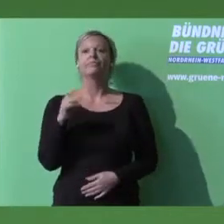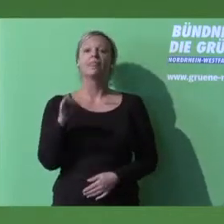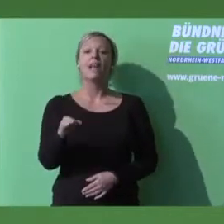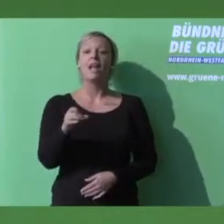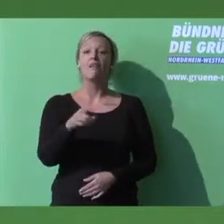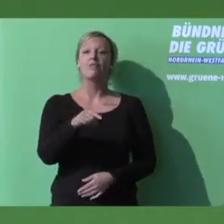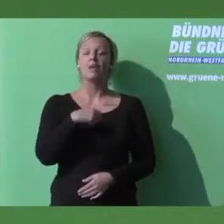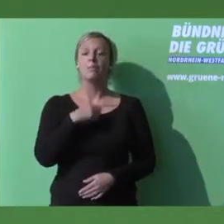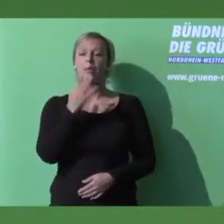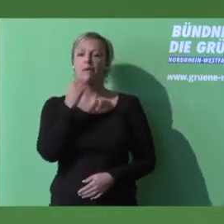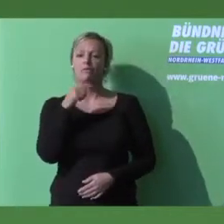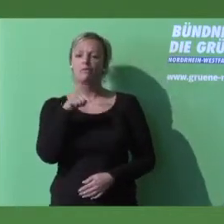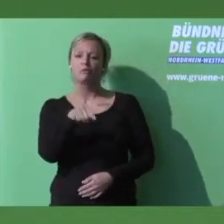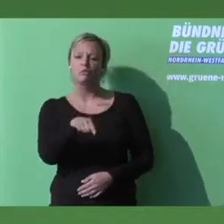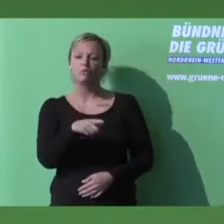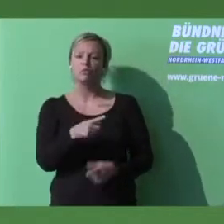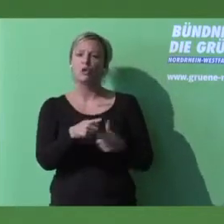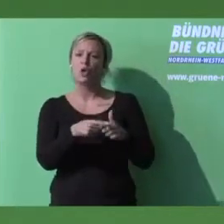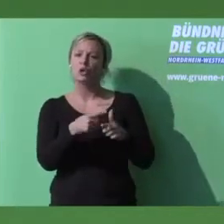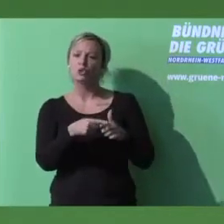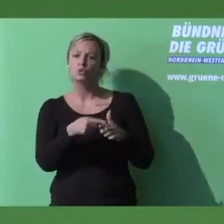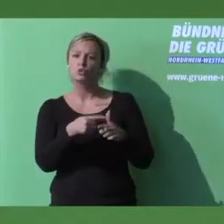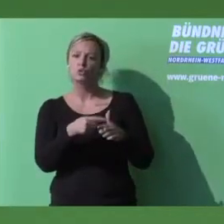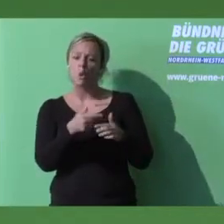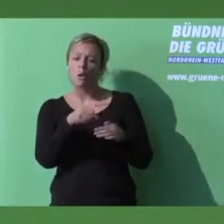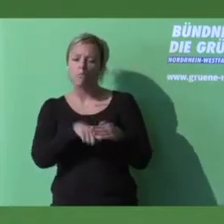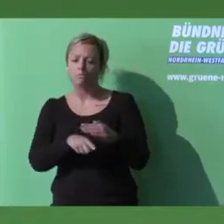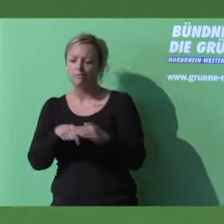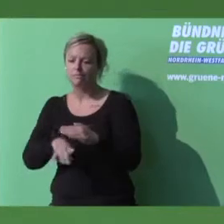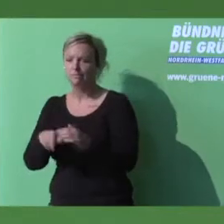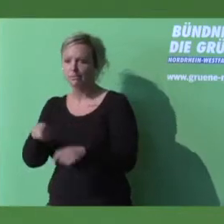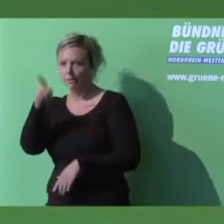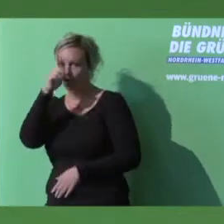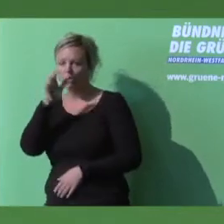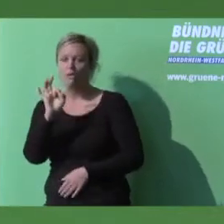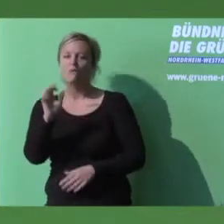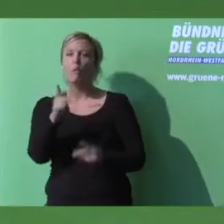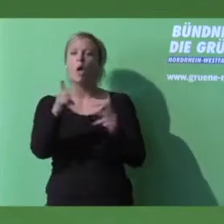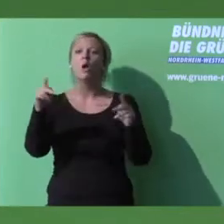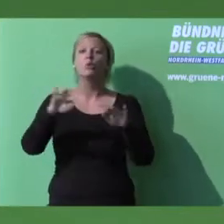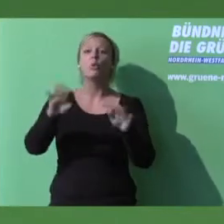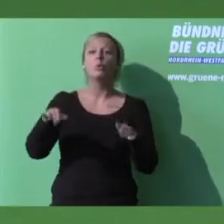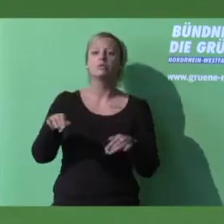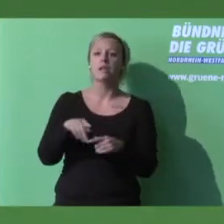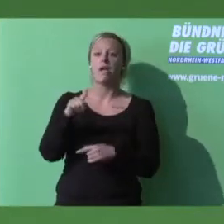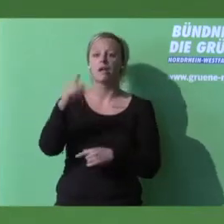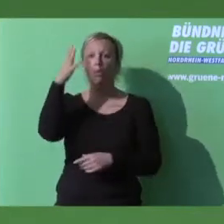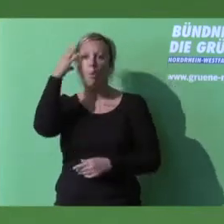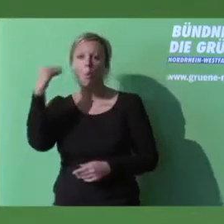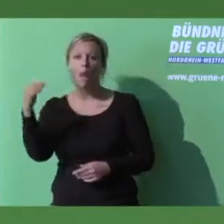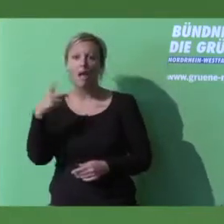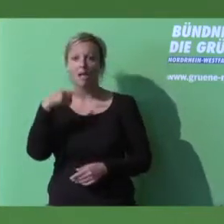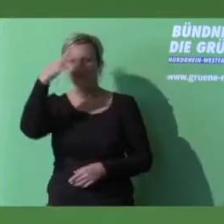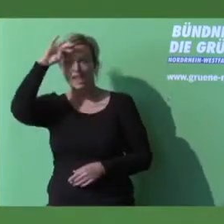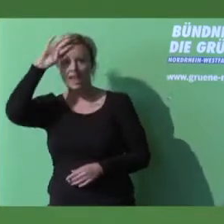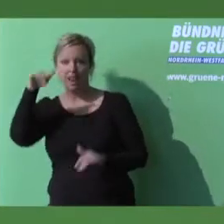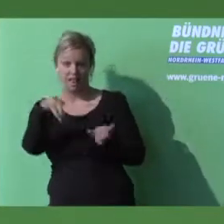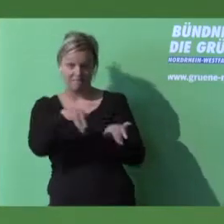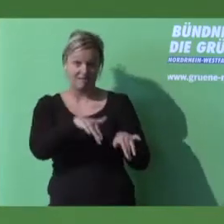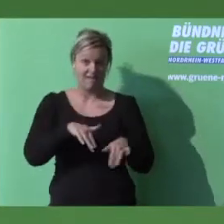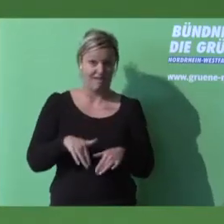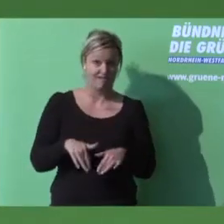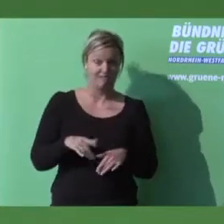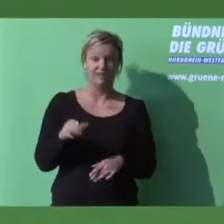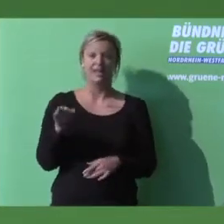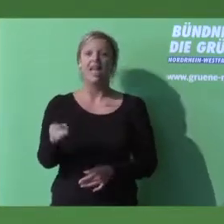Deutschland Steuerschlupflöcher schaffen für Konzerne, wie es sie in Irland und Holland bereits gibt. Die FDP